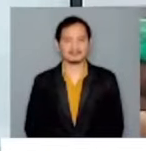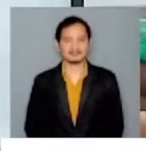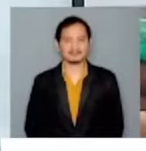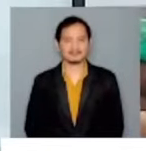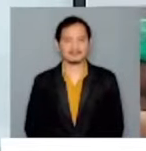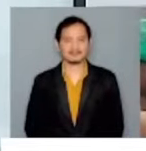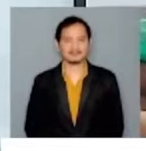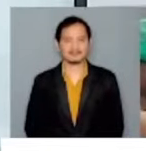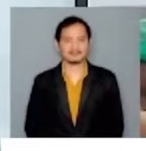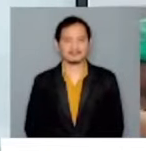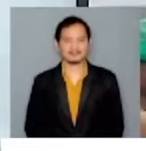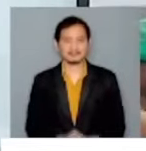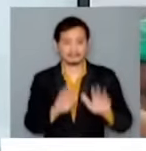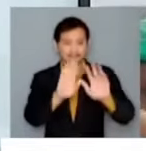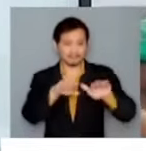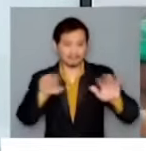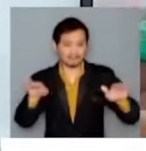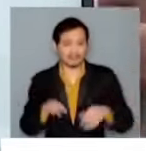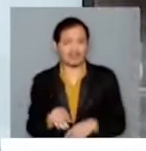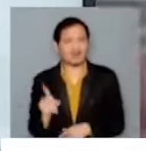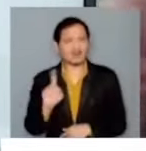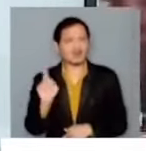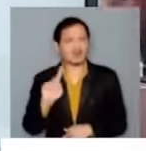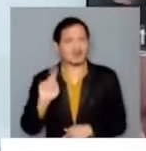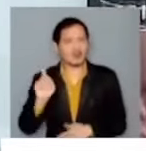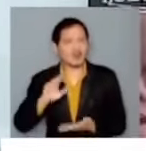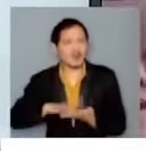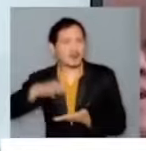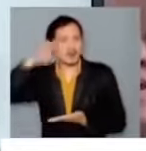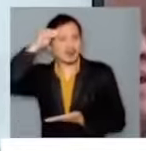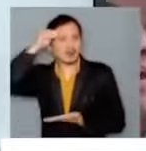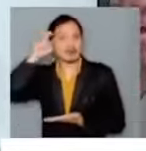Kailangan nating malaman pwede nang makita sa social media, no?